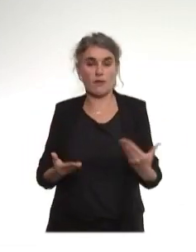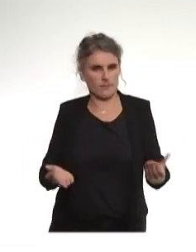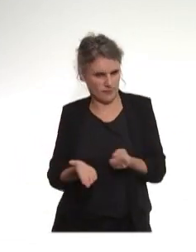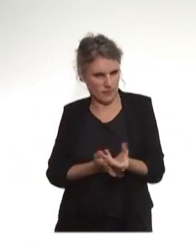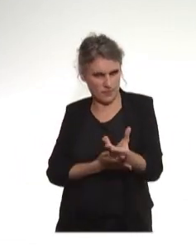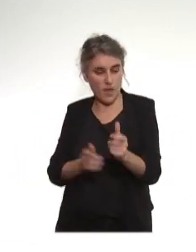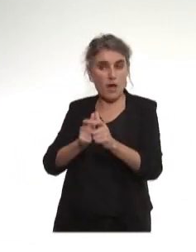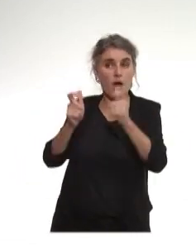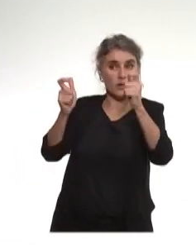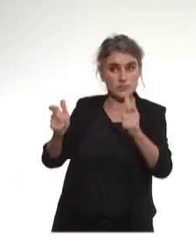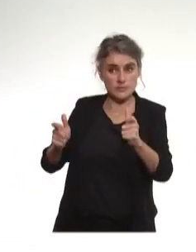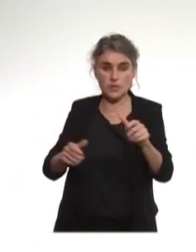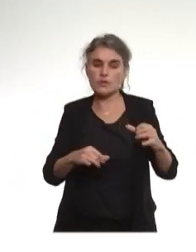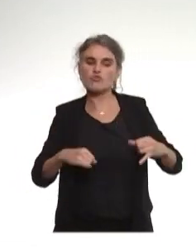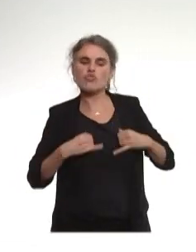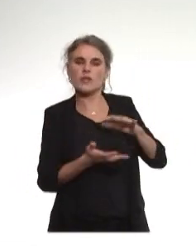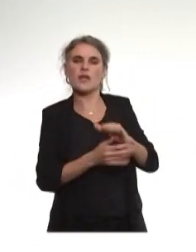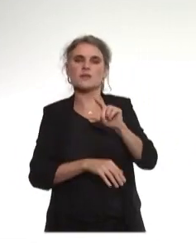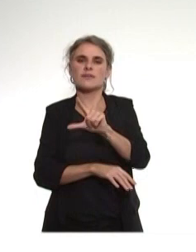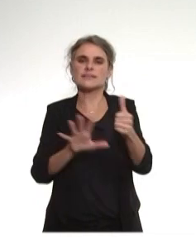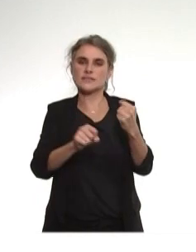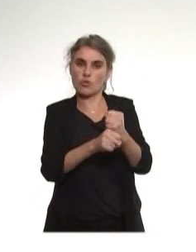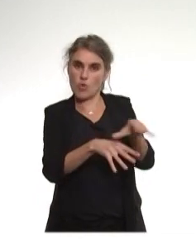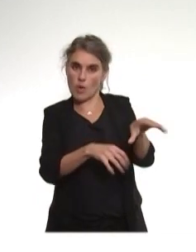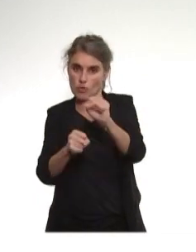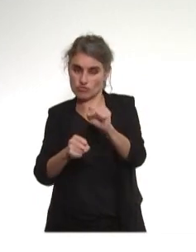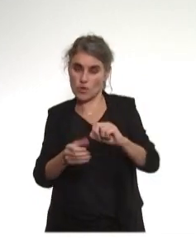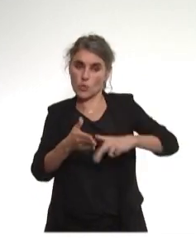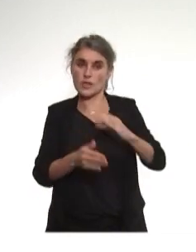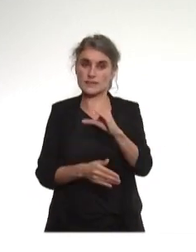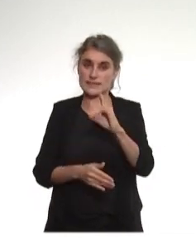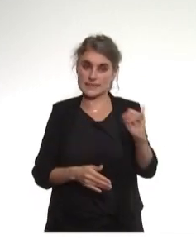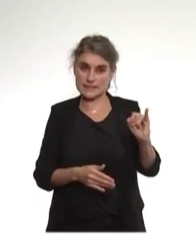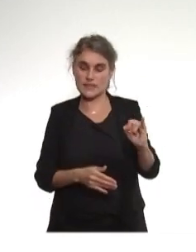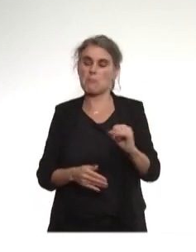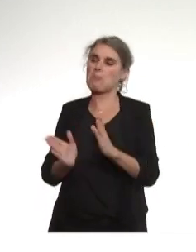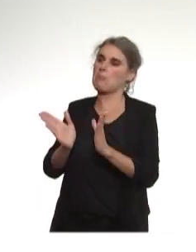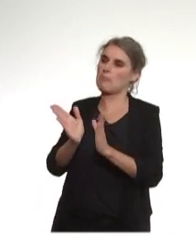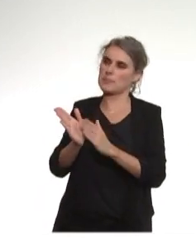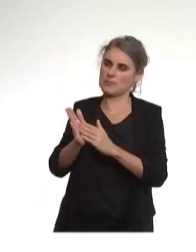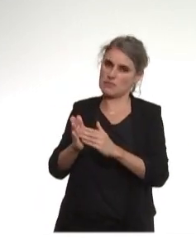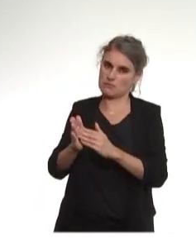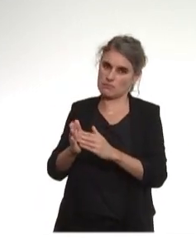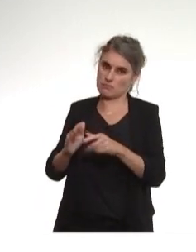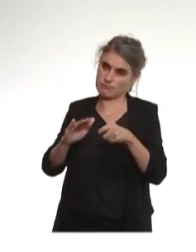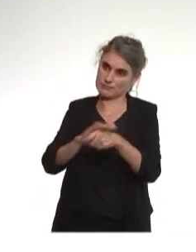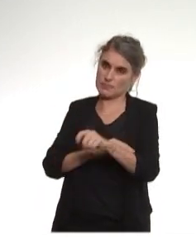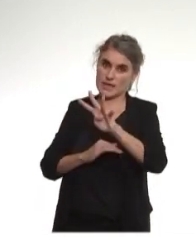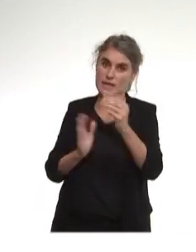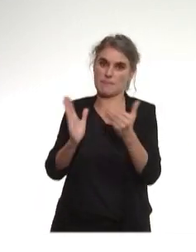jusqu'à 26 ans en cdi peut bénéficier d'une prime de 4000 euros je ne saurais trop